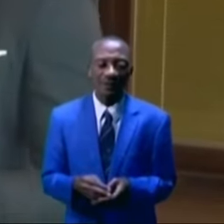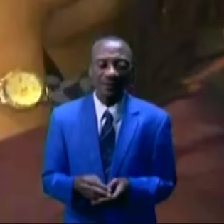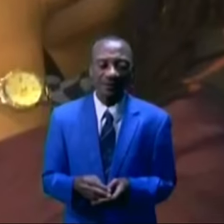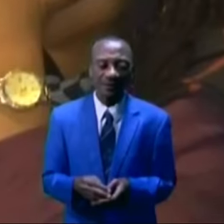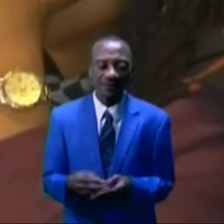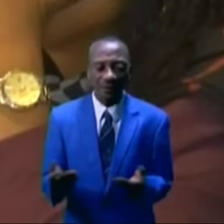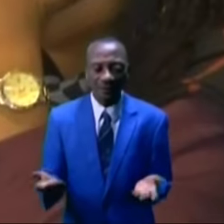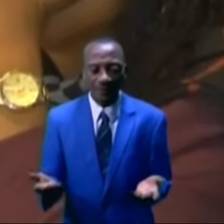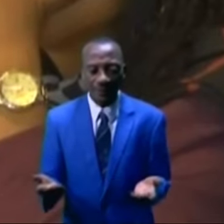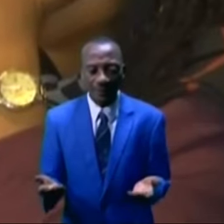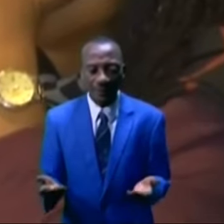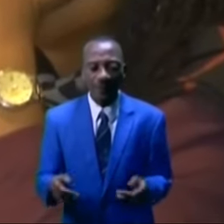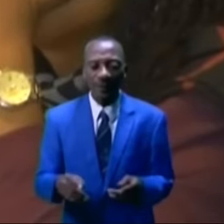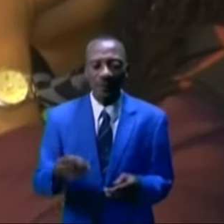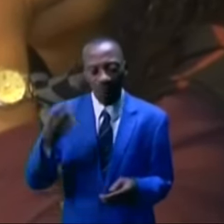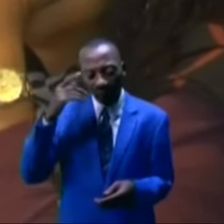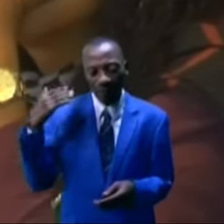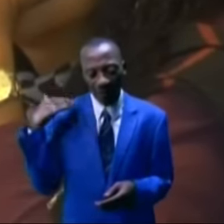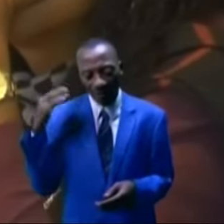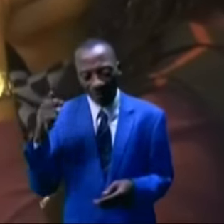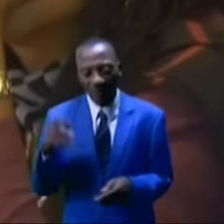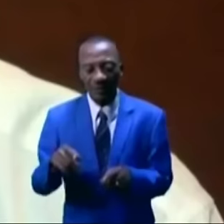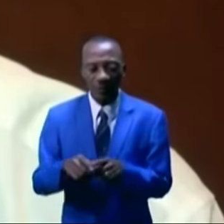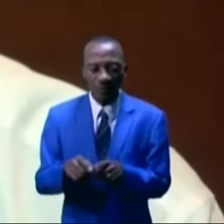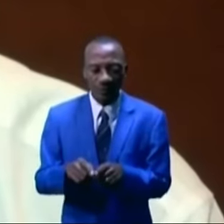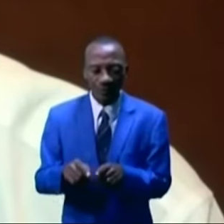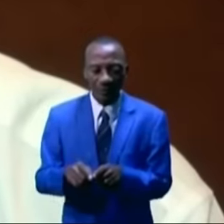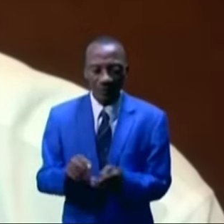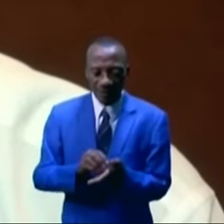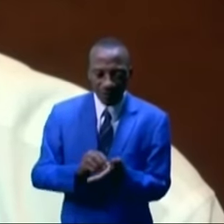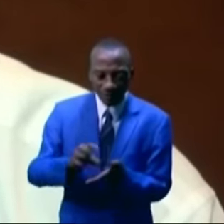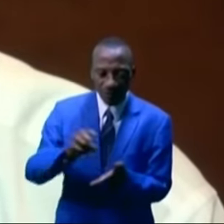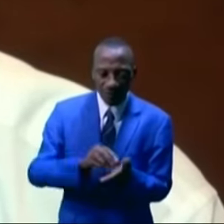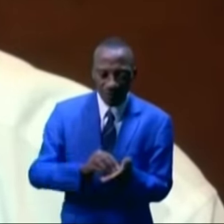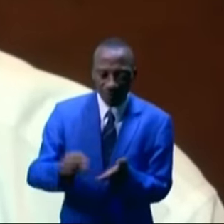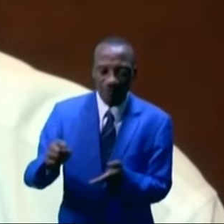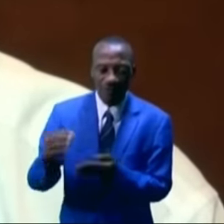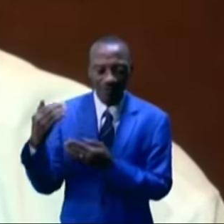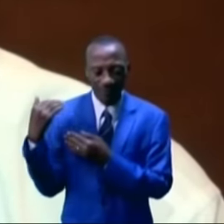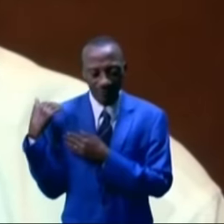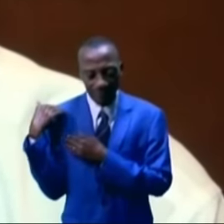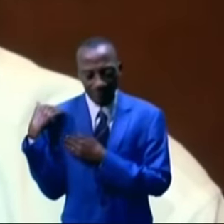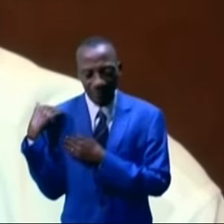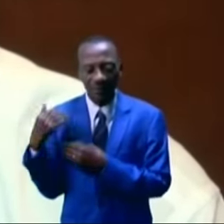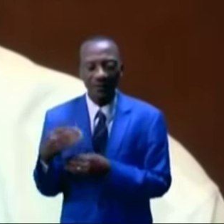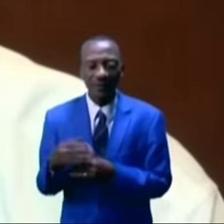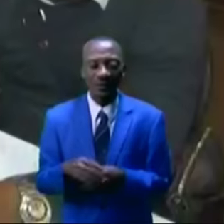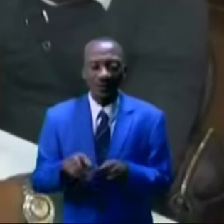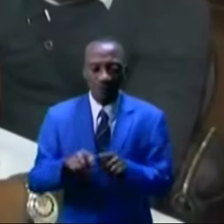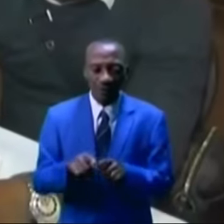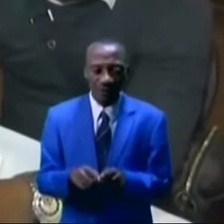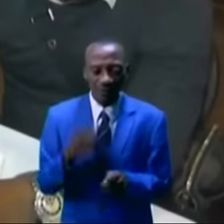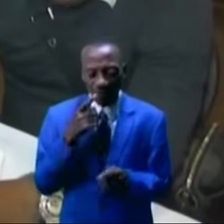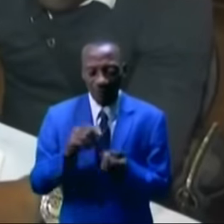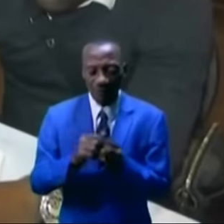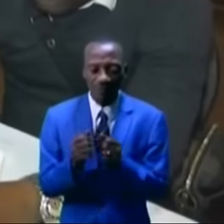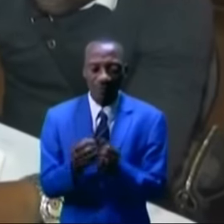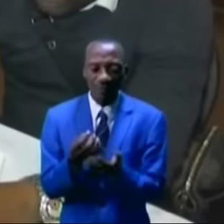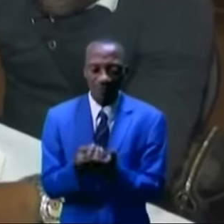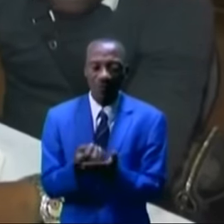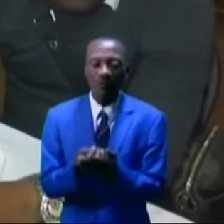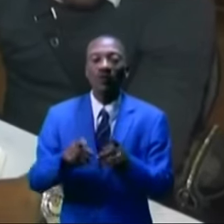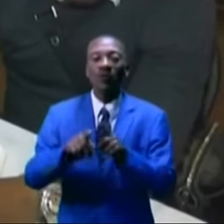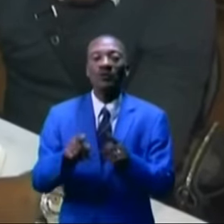l'État ainsi que leur affectation, y compris les contributions économiques, sociales et